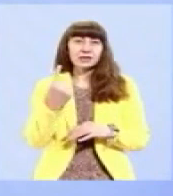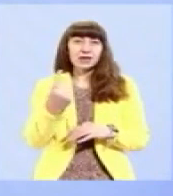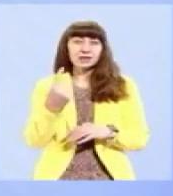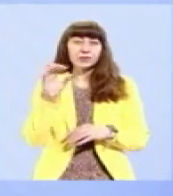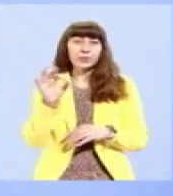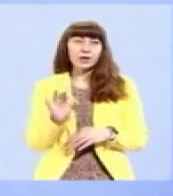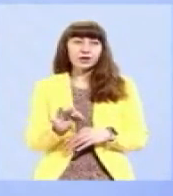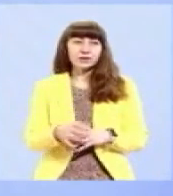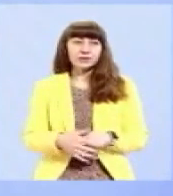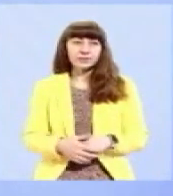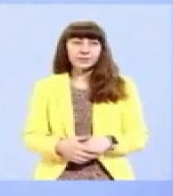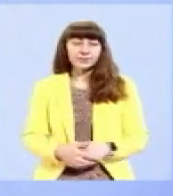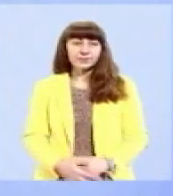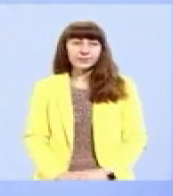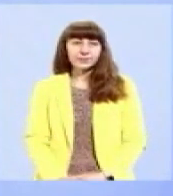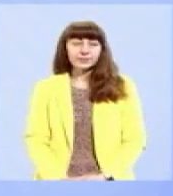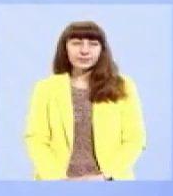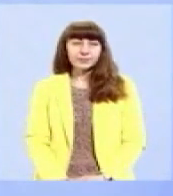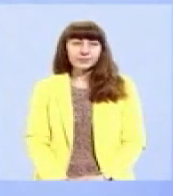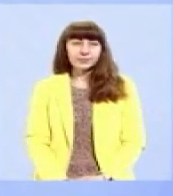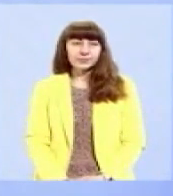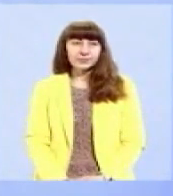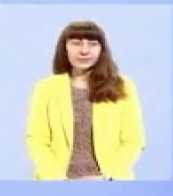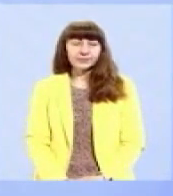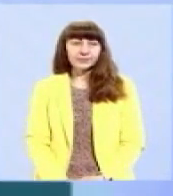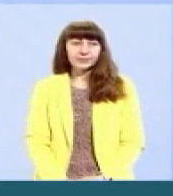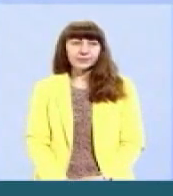17,9%, ИФО составил 82,6%.